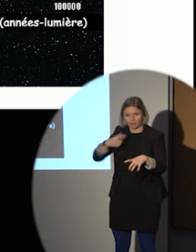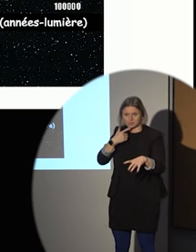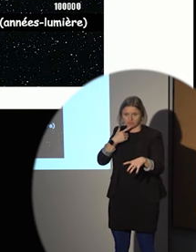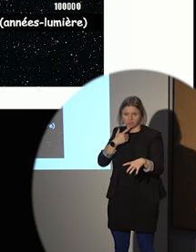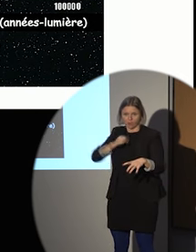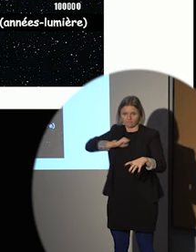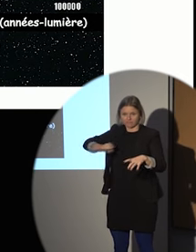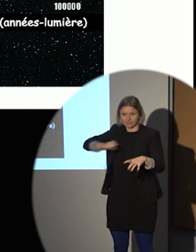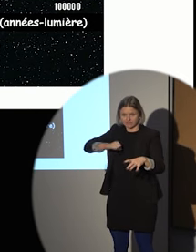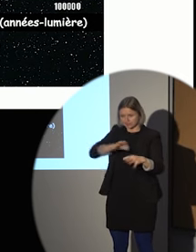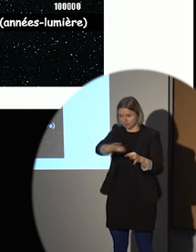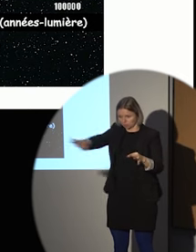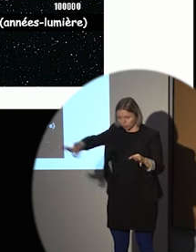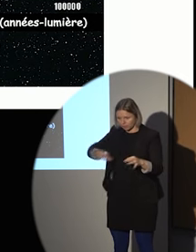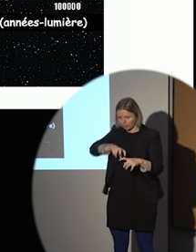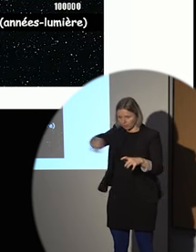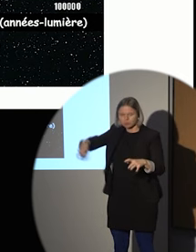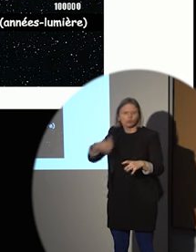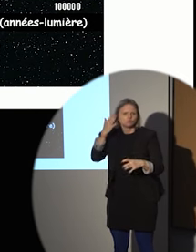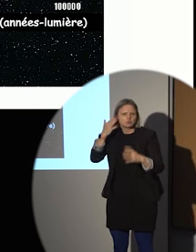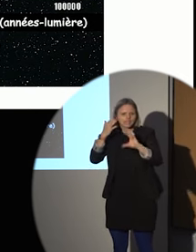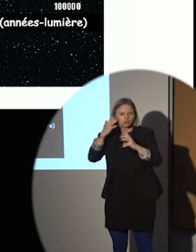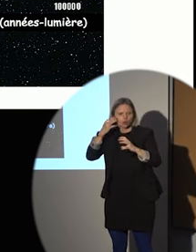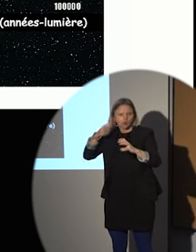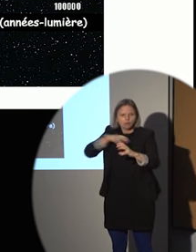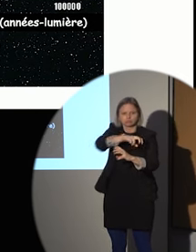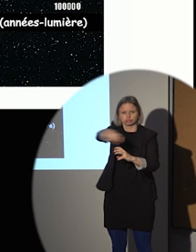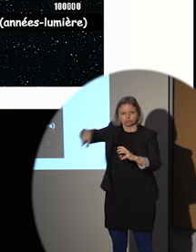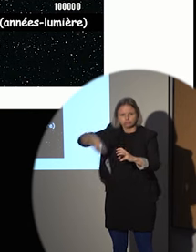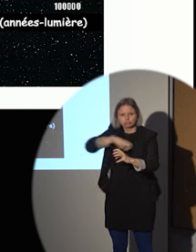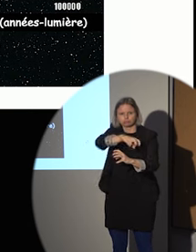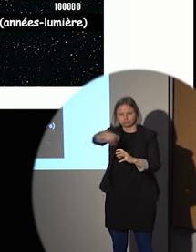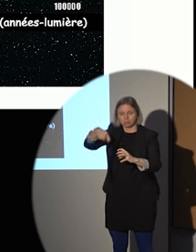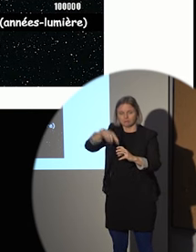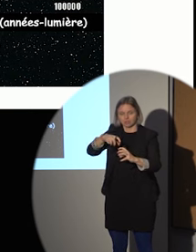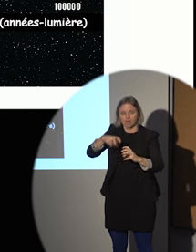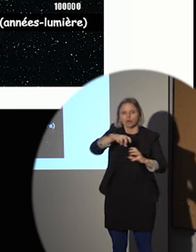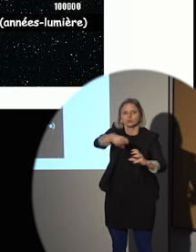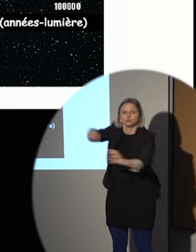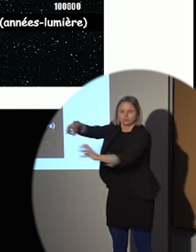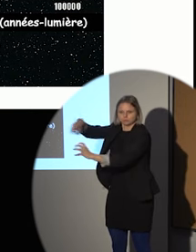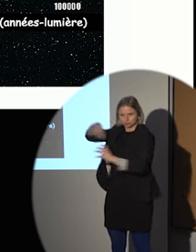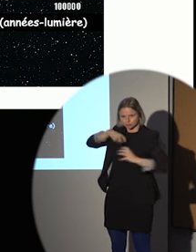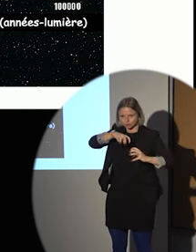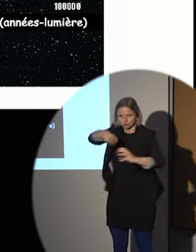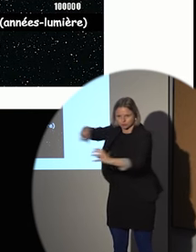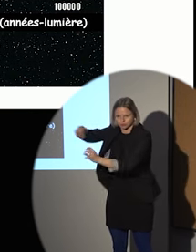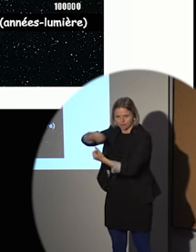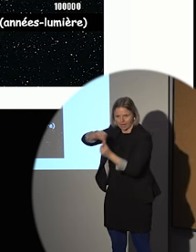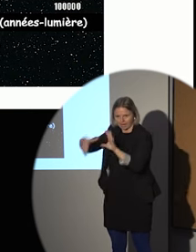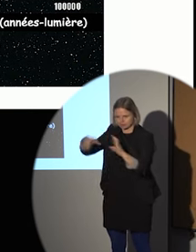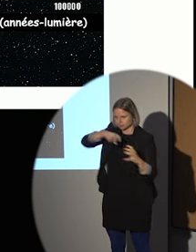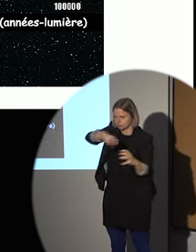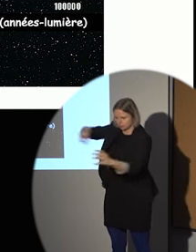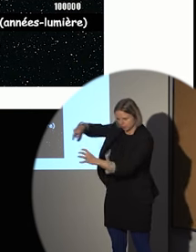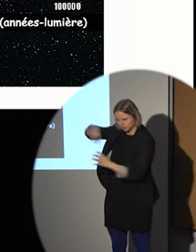Je vous ai parlé que le Soleil tournait autour du centre de la galaxie sur une orbite circulaire, d'accord, dont vous pouvez